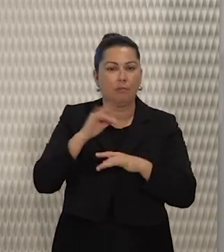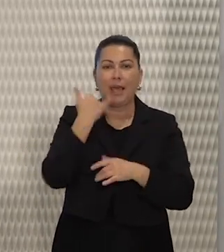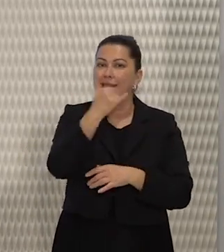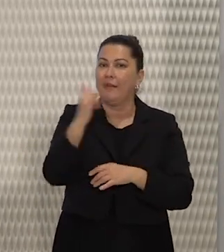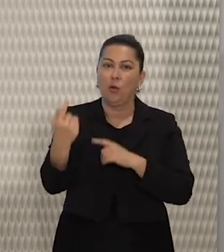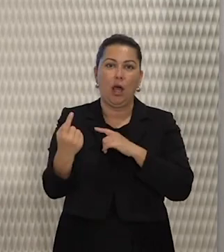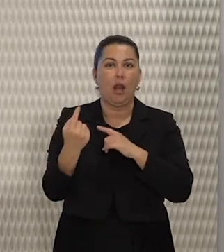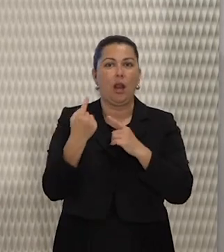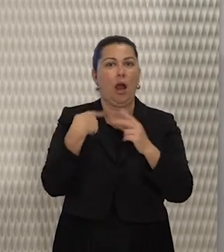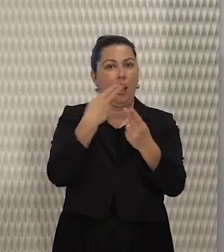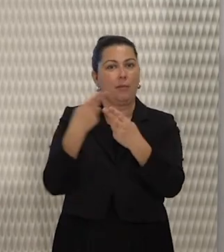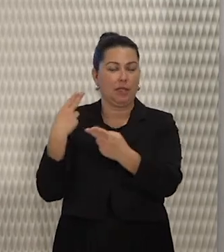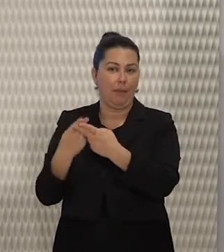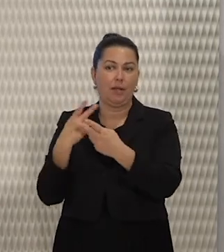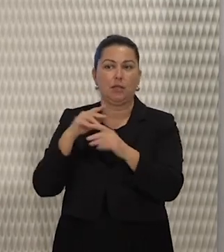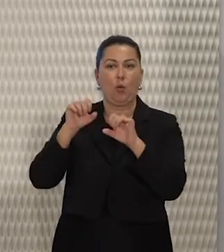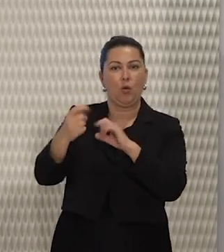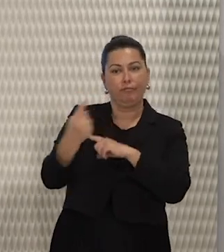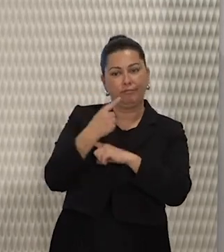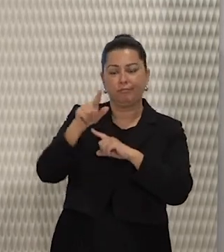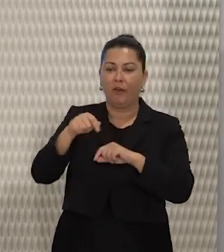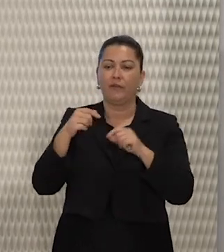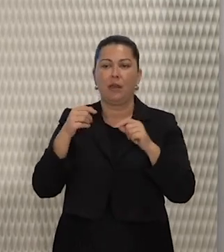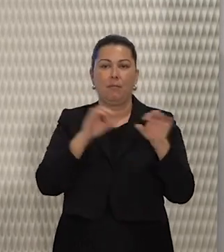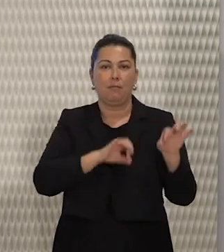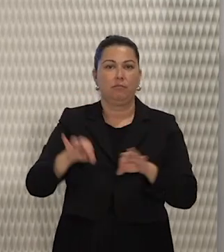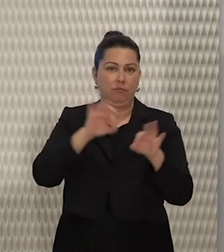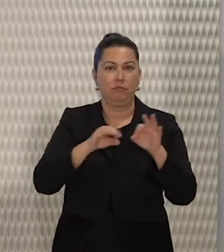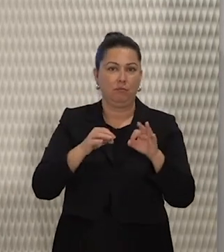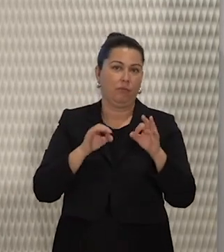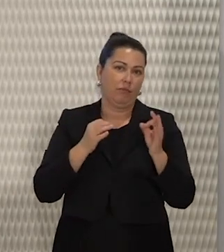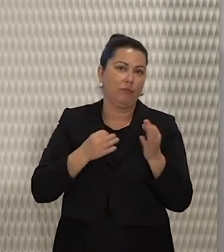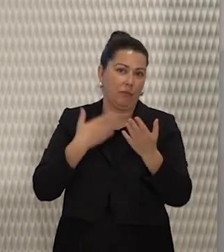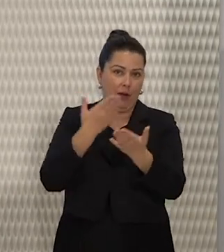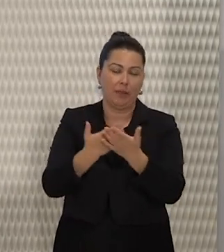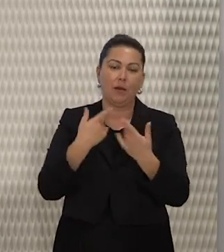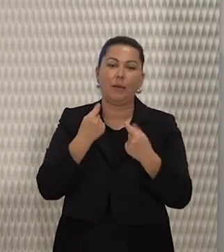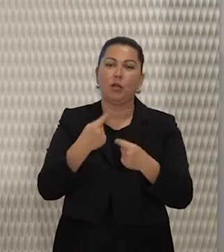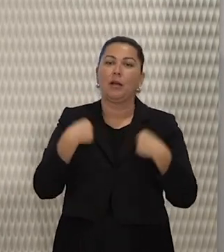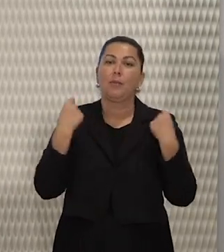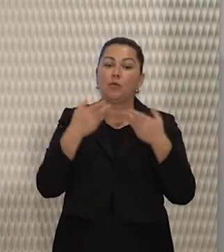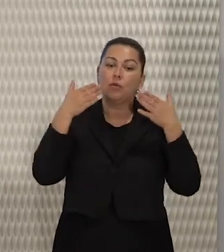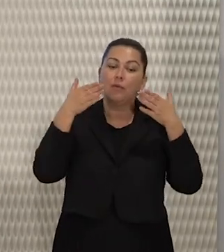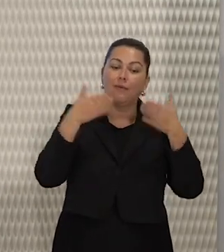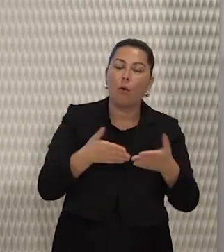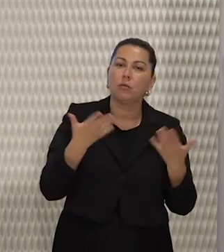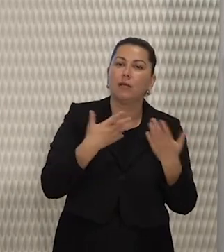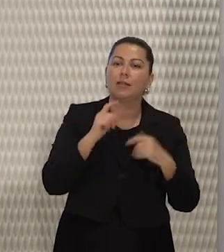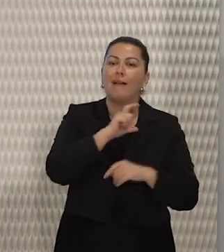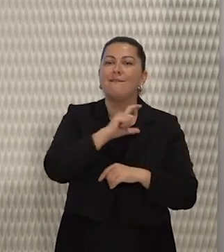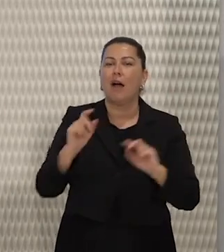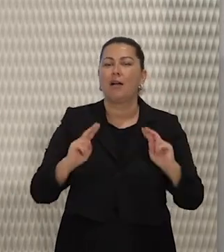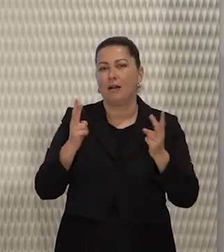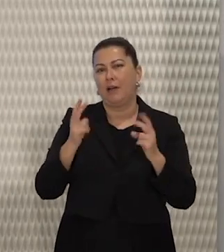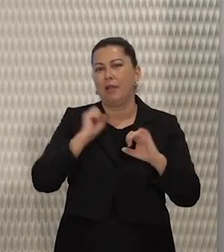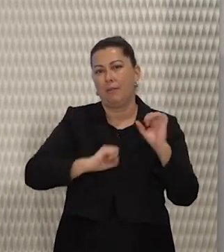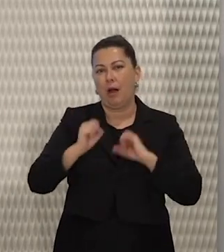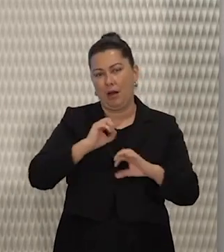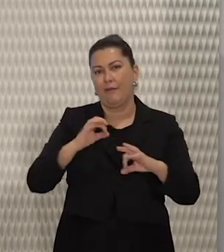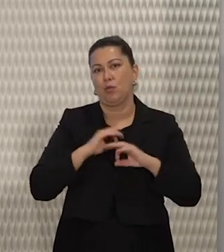individuelle Anforderungen und der Fokus liegt ganz klar bei uns auch, um diesen Fachkräftemangel